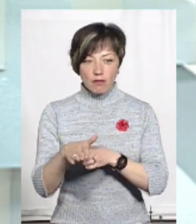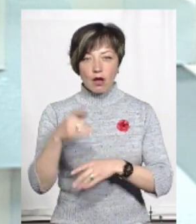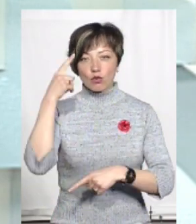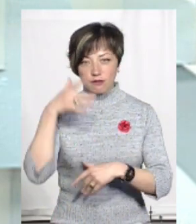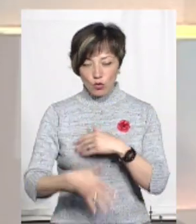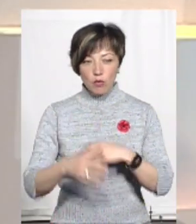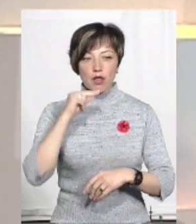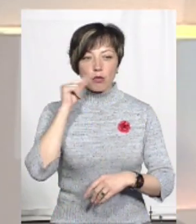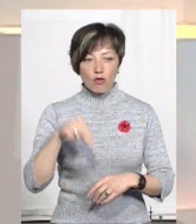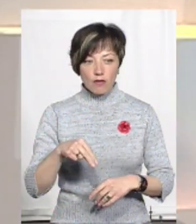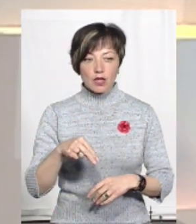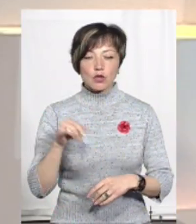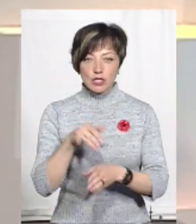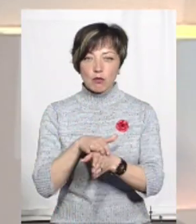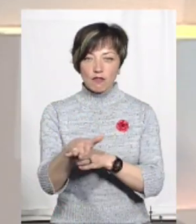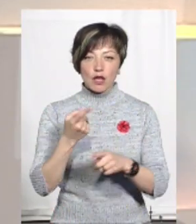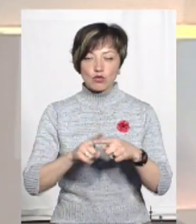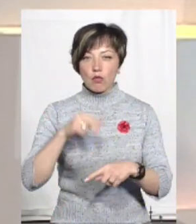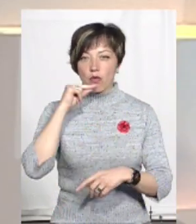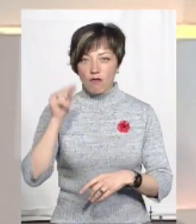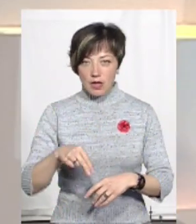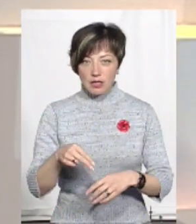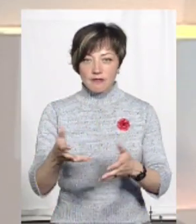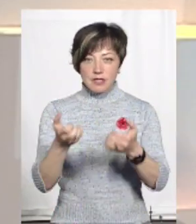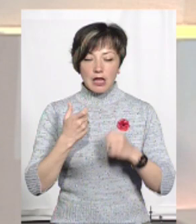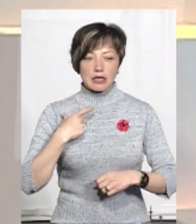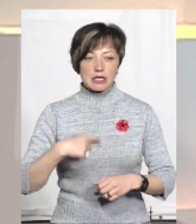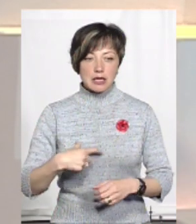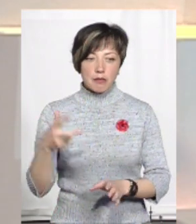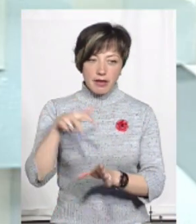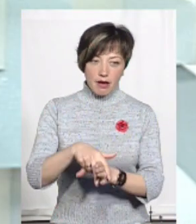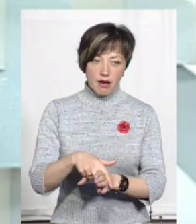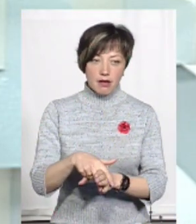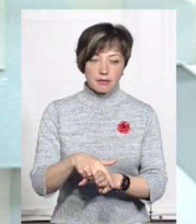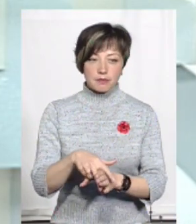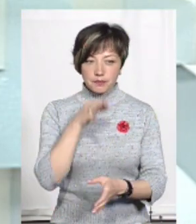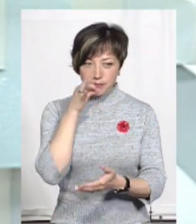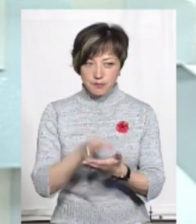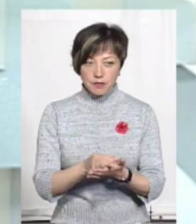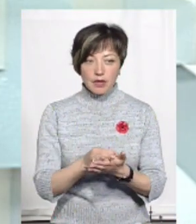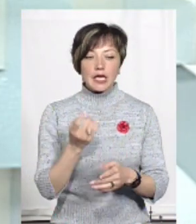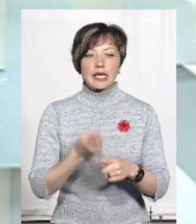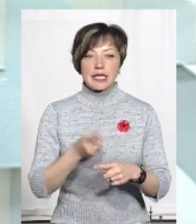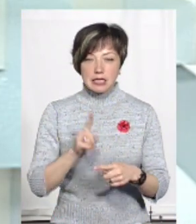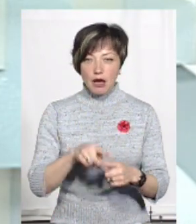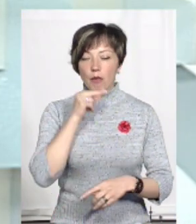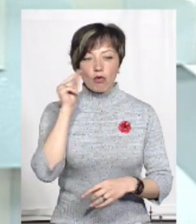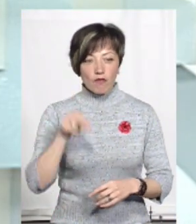усвідомила провину і сповна цю провину взяла на себе тягар нести. І ця